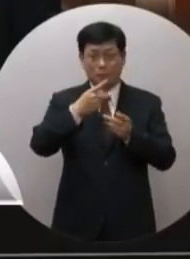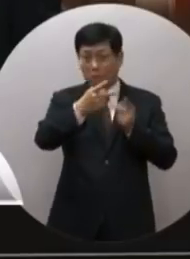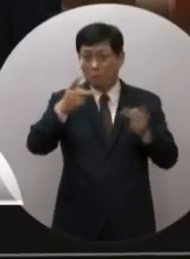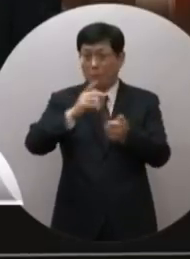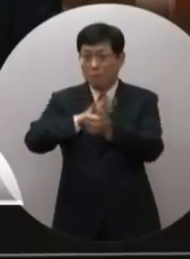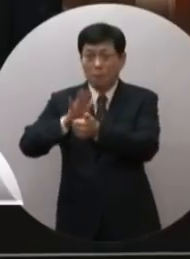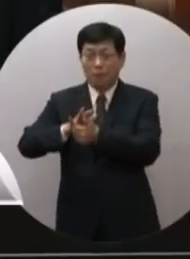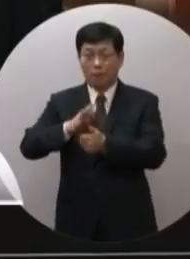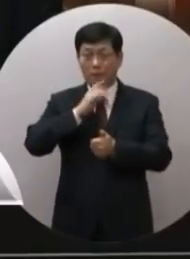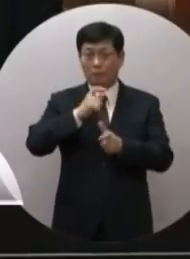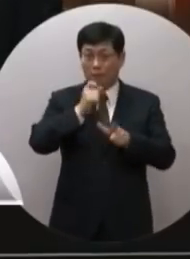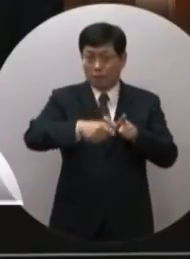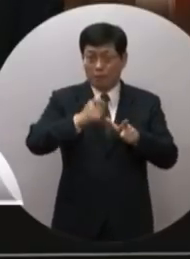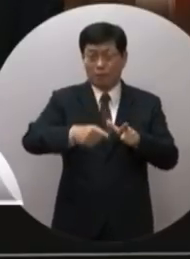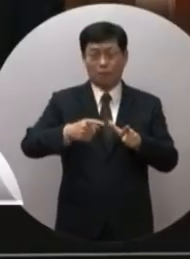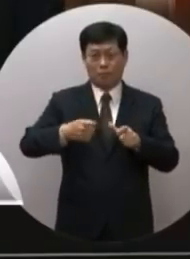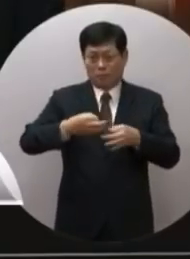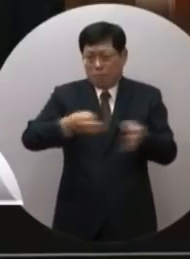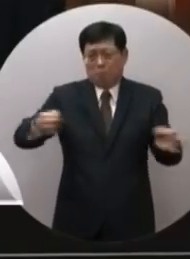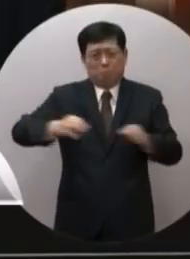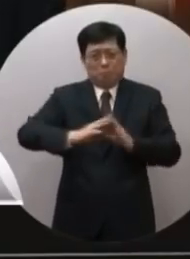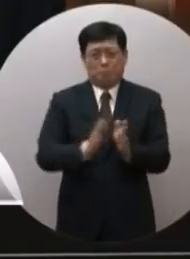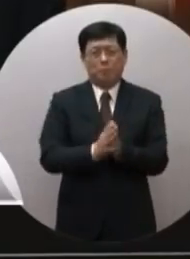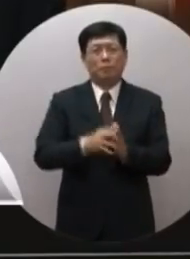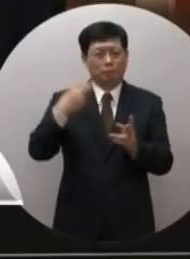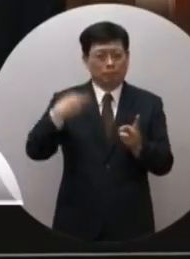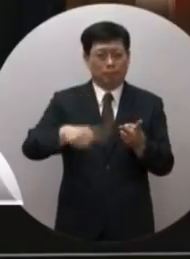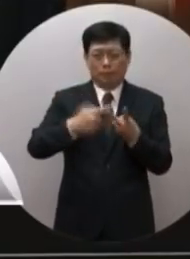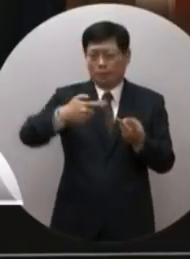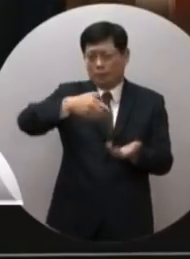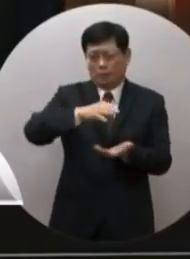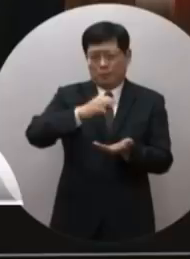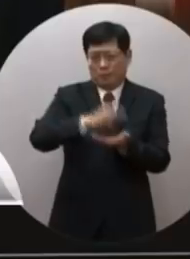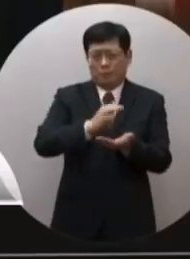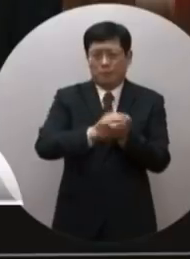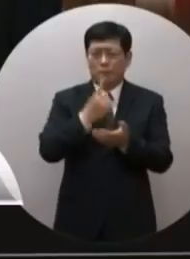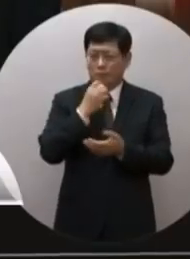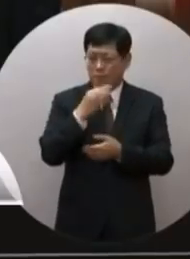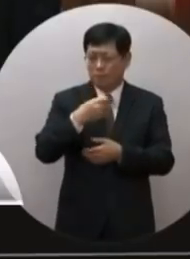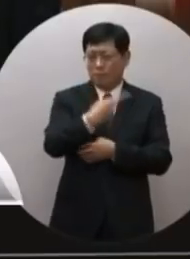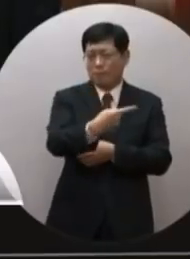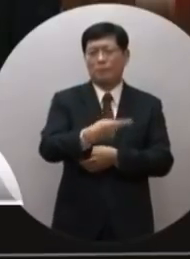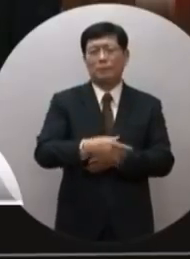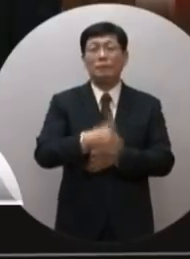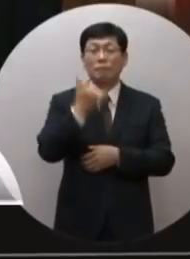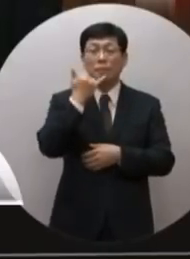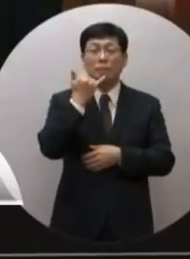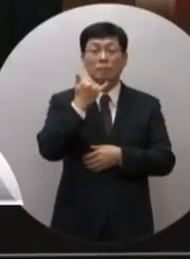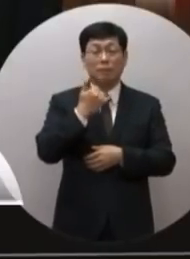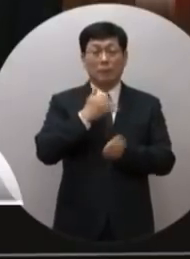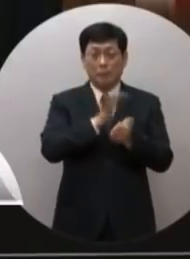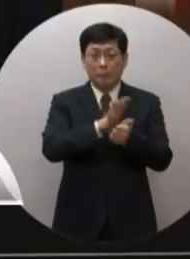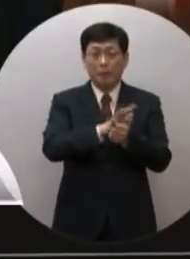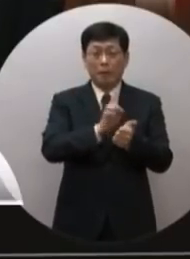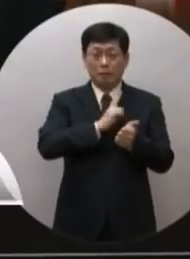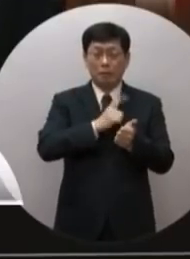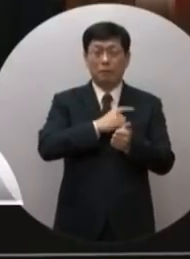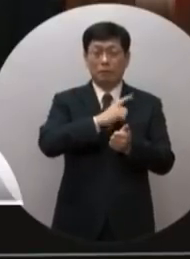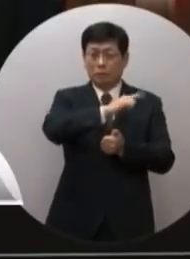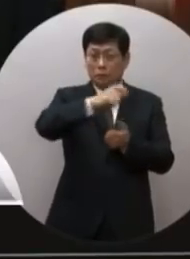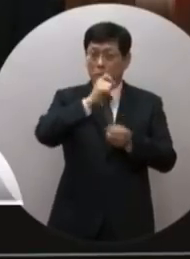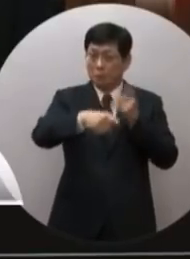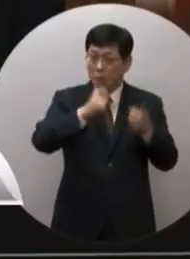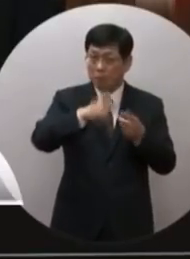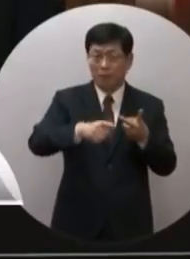是对企业现金的救助，以及最低利的贷款， 让他们能够支付所有原料的成